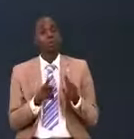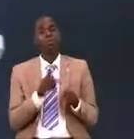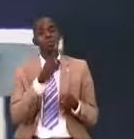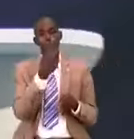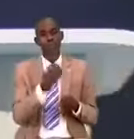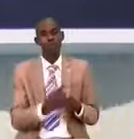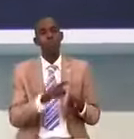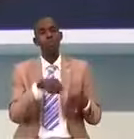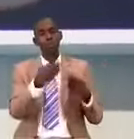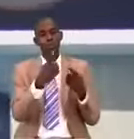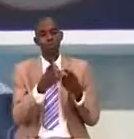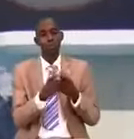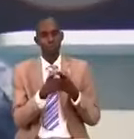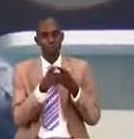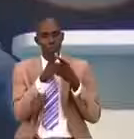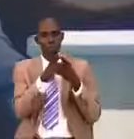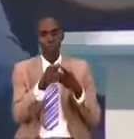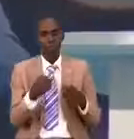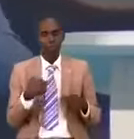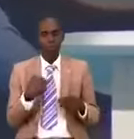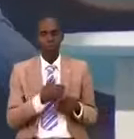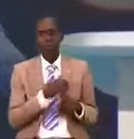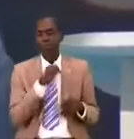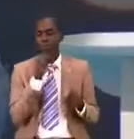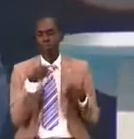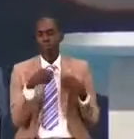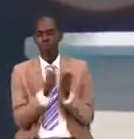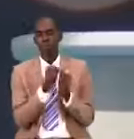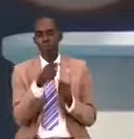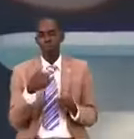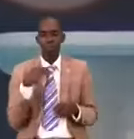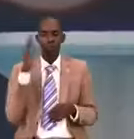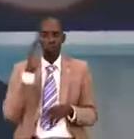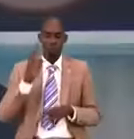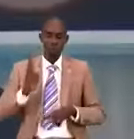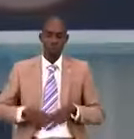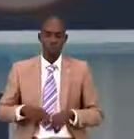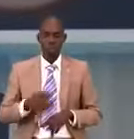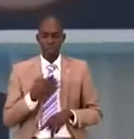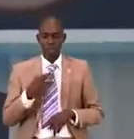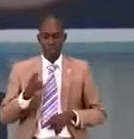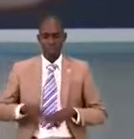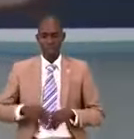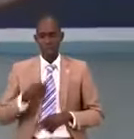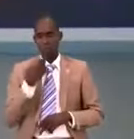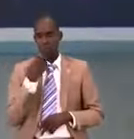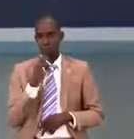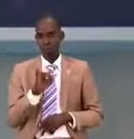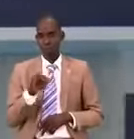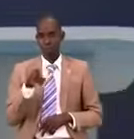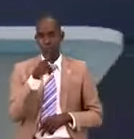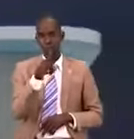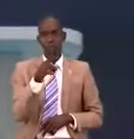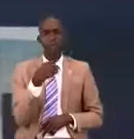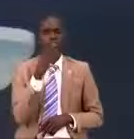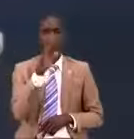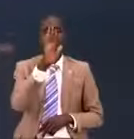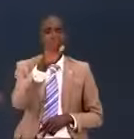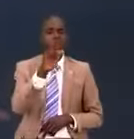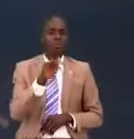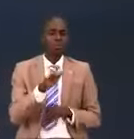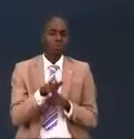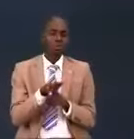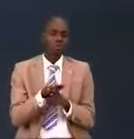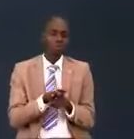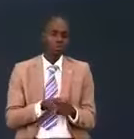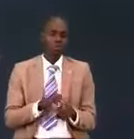te commande et te disent ralentir ça c'est trop si tu ne connais pas le plus haut